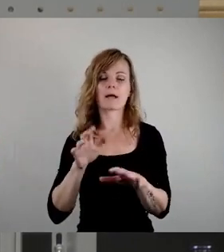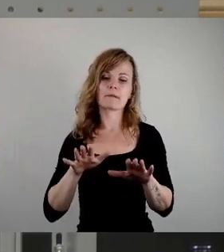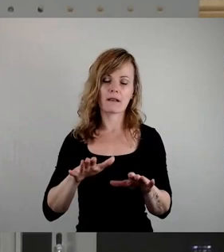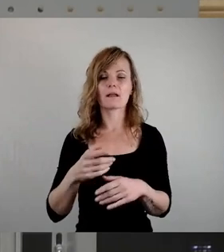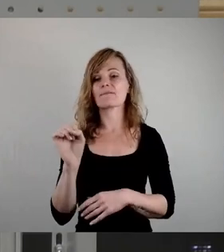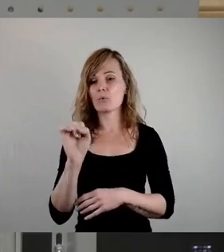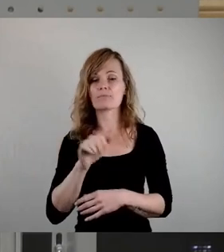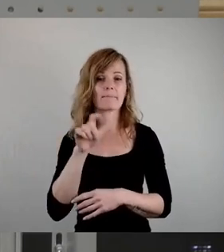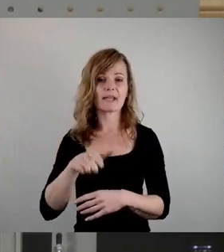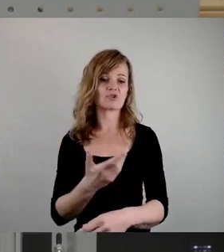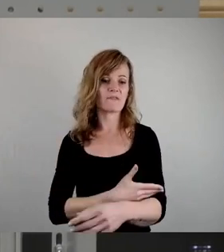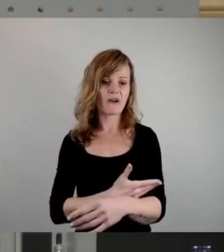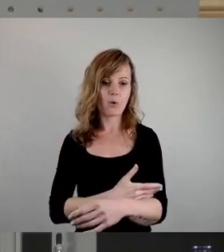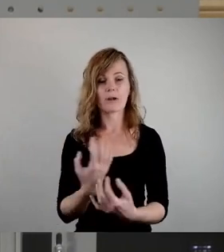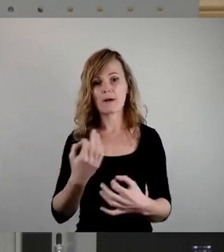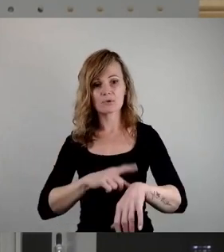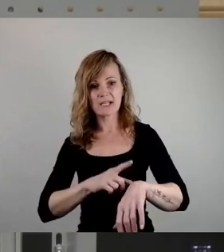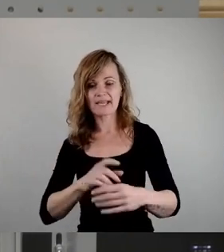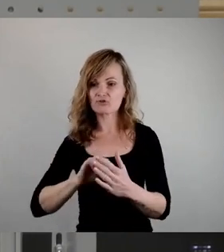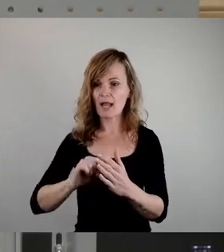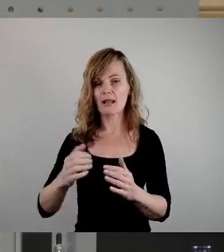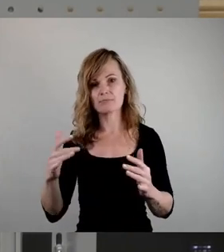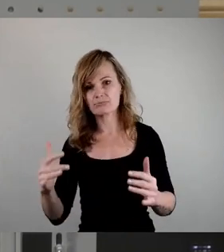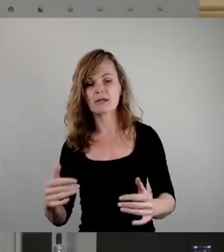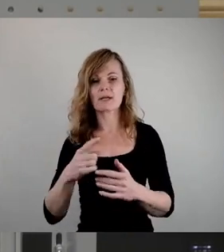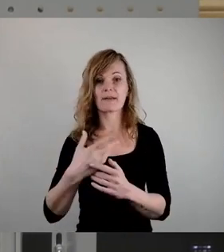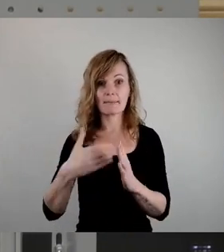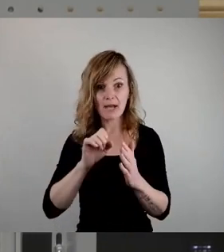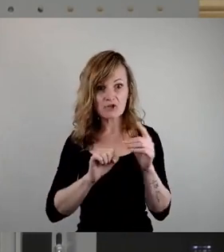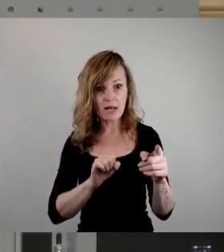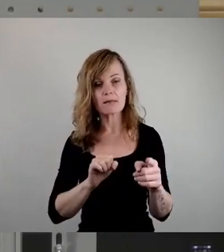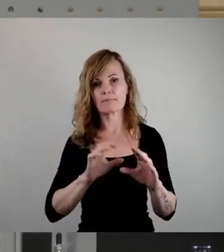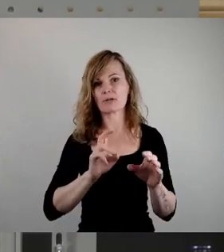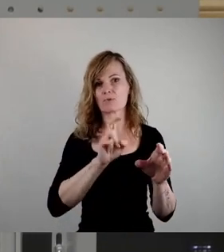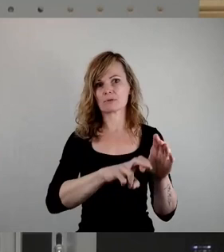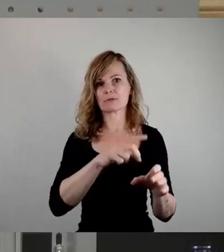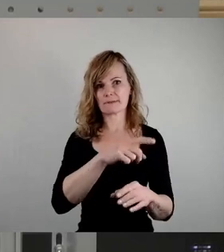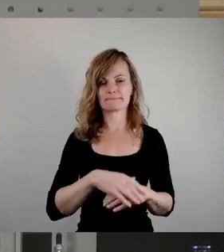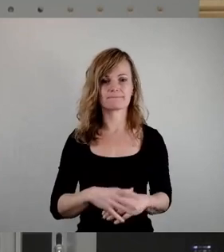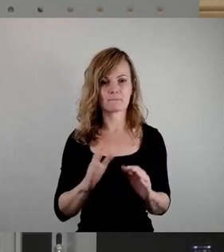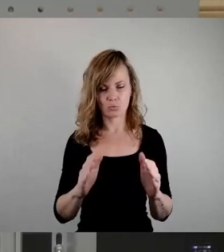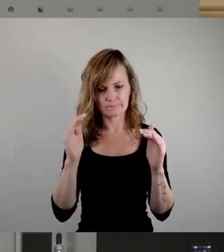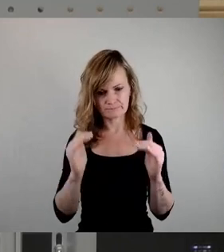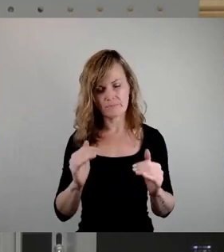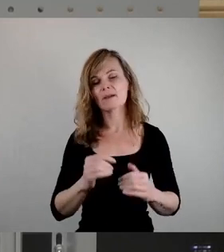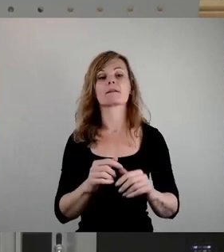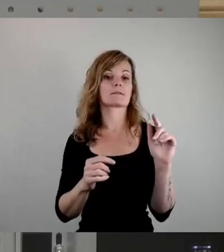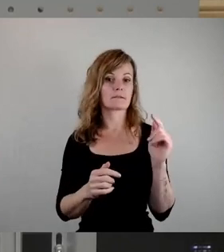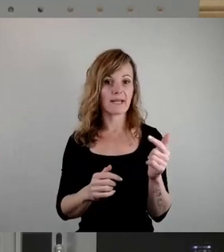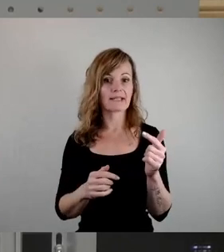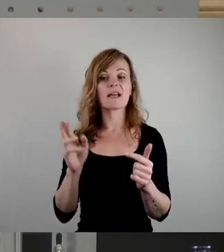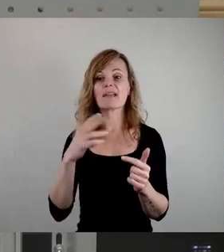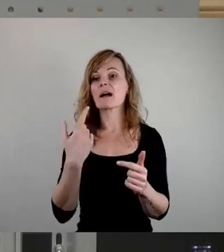sind zeiteffizient. Wenn etwas schneller ist, benutzen sie es auch. Das Zweite ist, und jetzt vielleicht die, die mit Geld umgehen